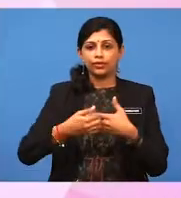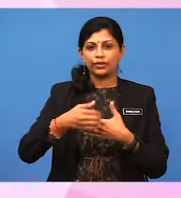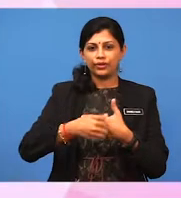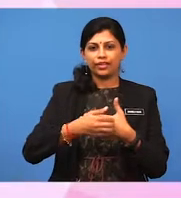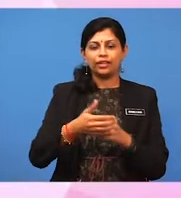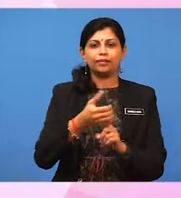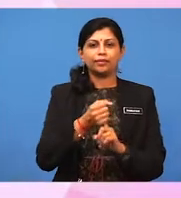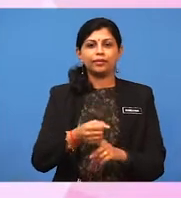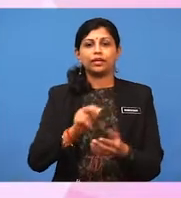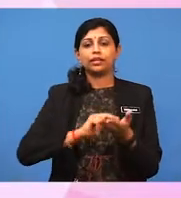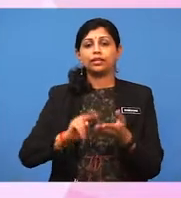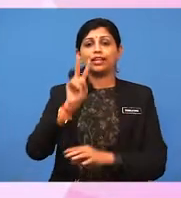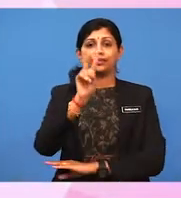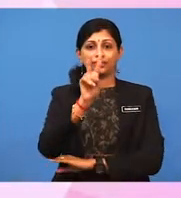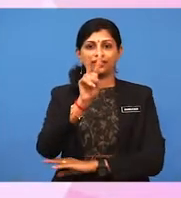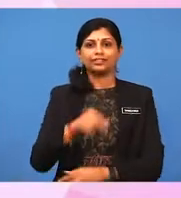akan memegang nilai 2.